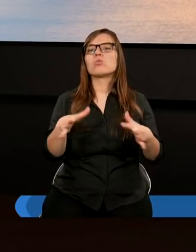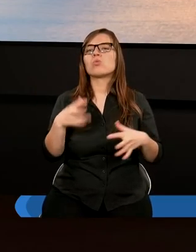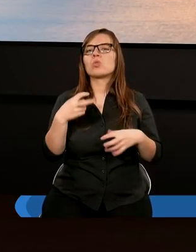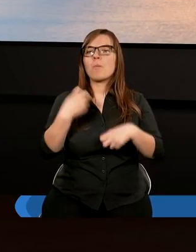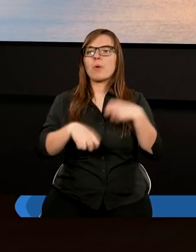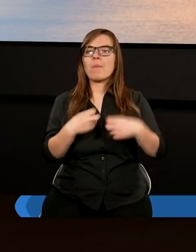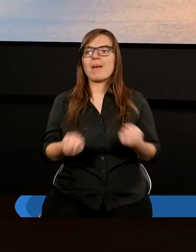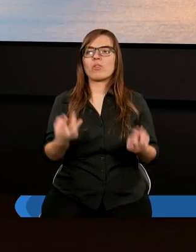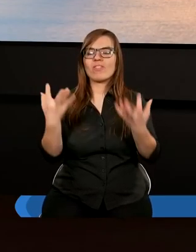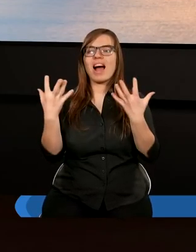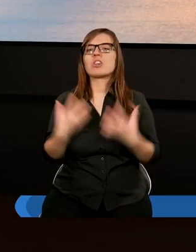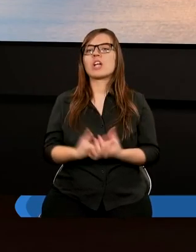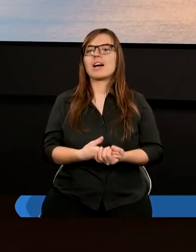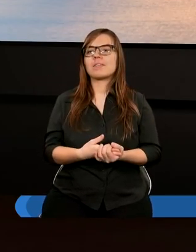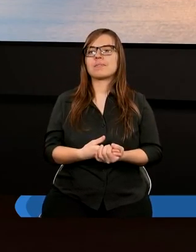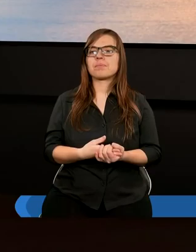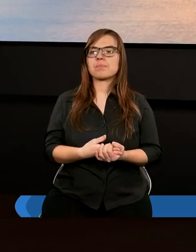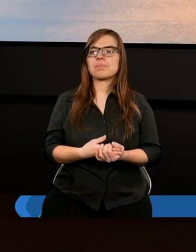problemów.